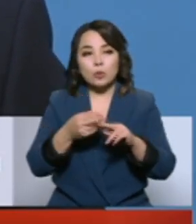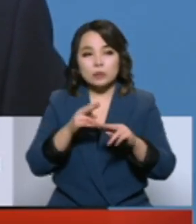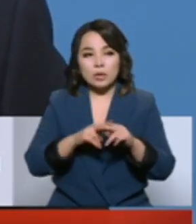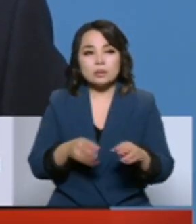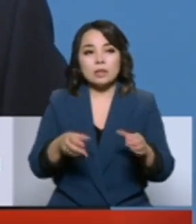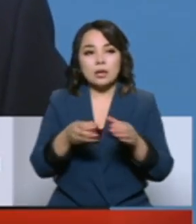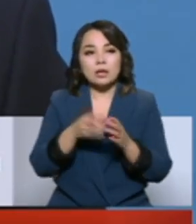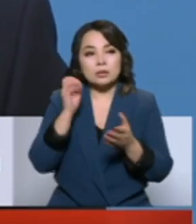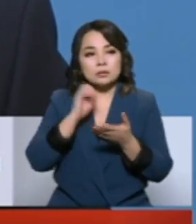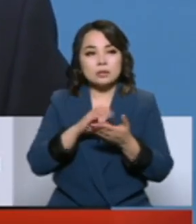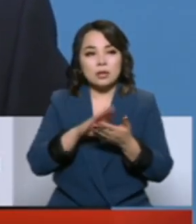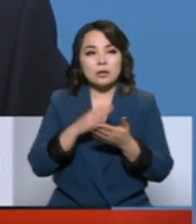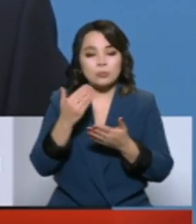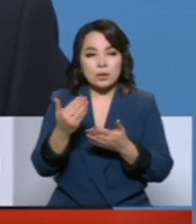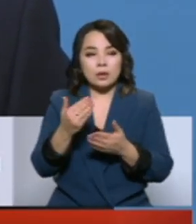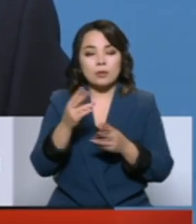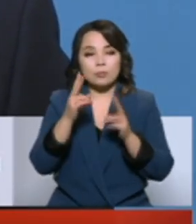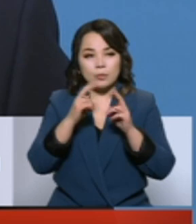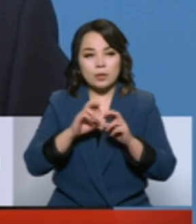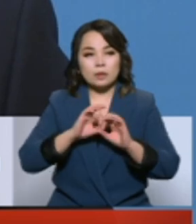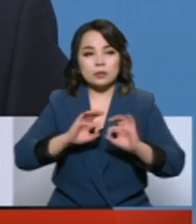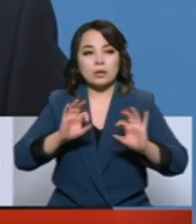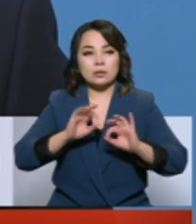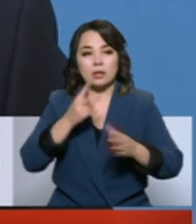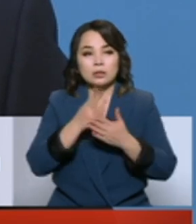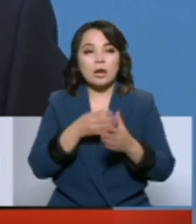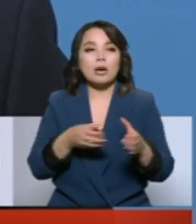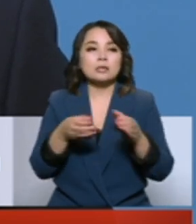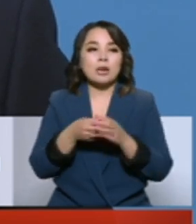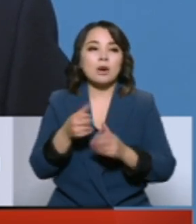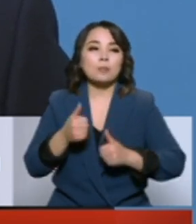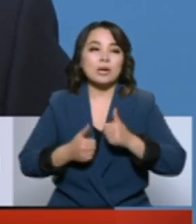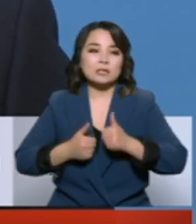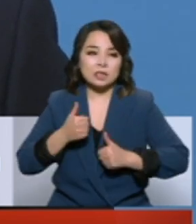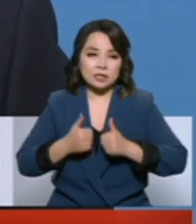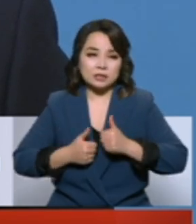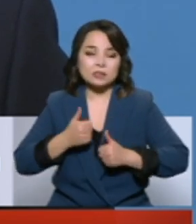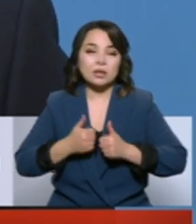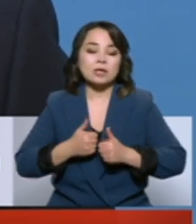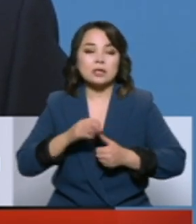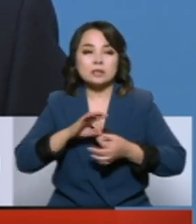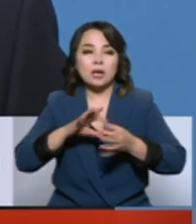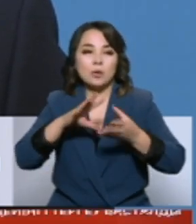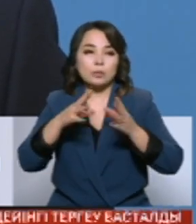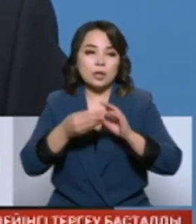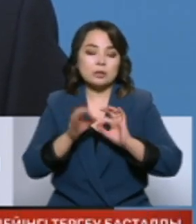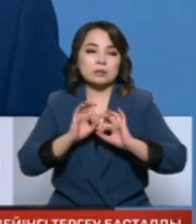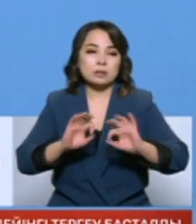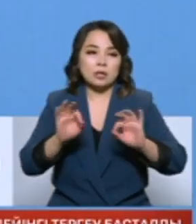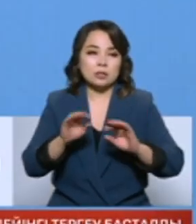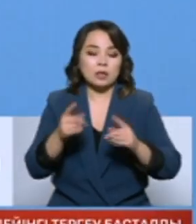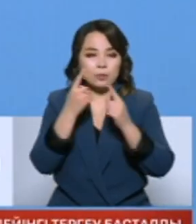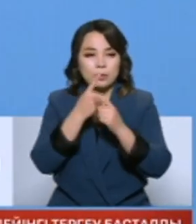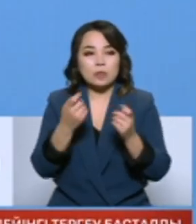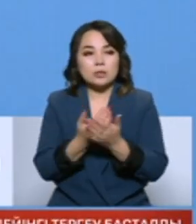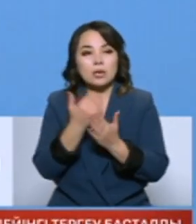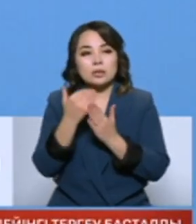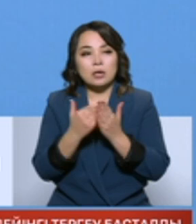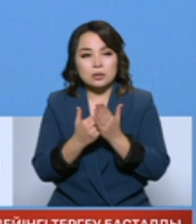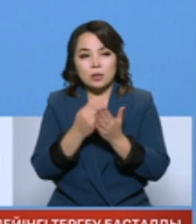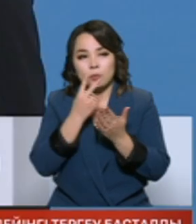саланы цифрландыру барысы туралы баяндадым. Бүгінде агенттікте бәсекелестің жай-күйін талдау үшін ақпараттық талдамалық жүйе